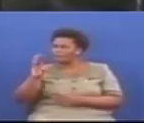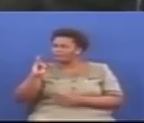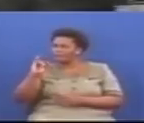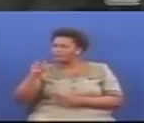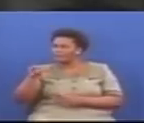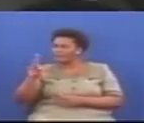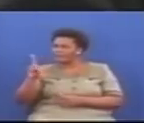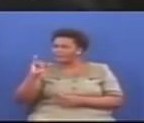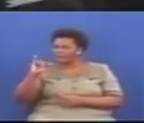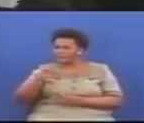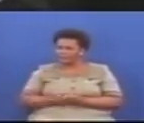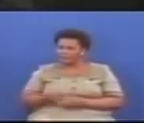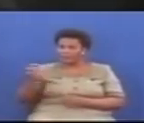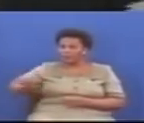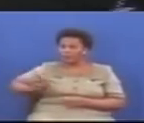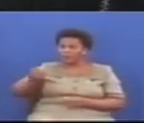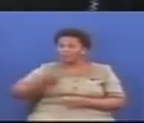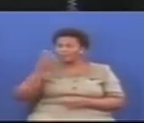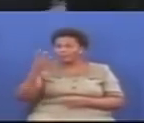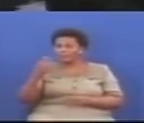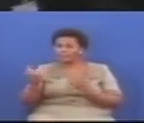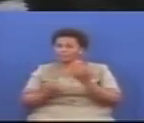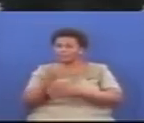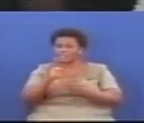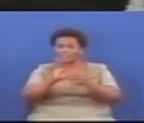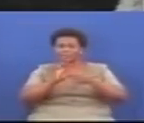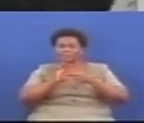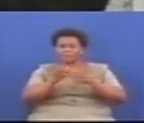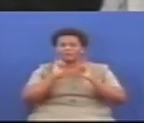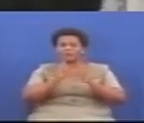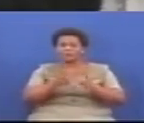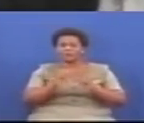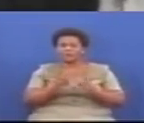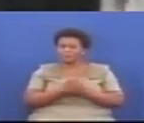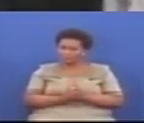mheshimiwa Desiderius Mipata kutoka shirikisho la walimu mkoa wa Rukwa.